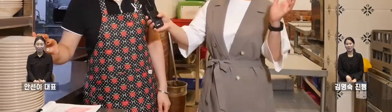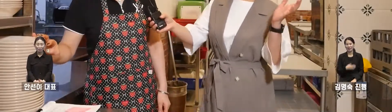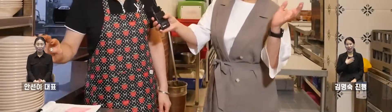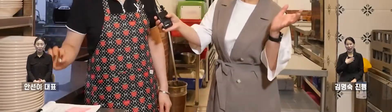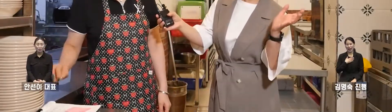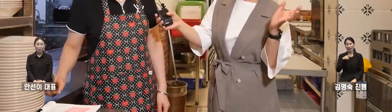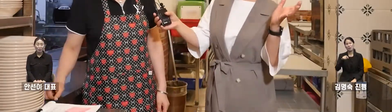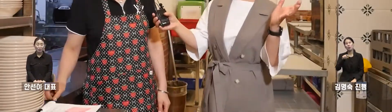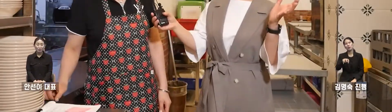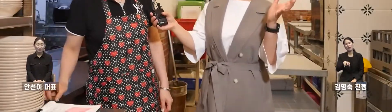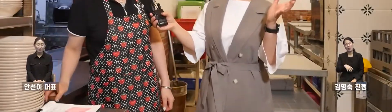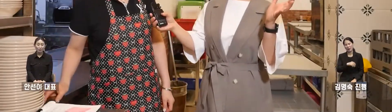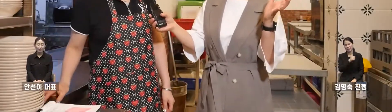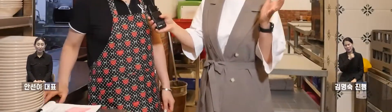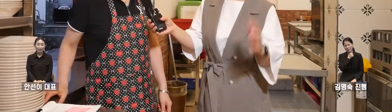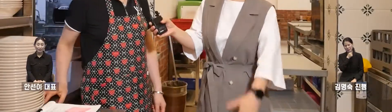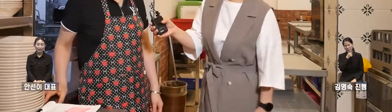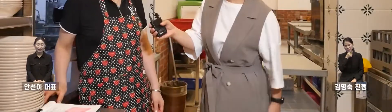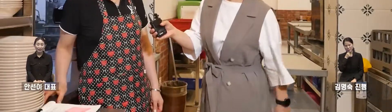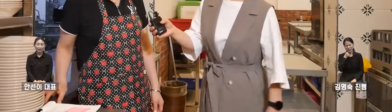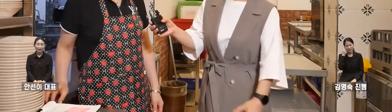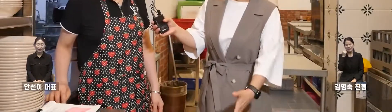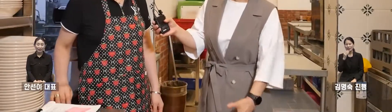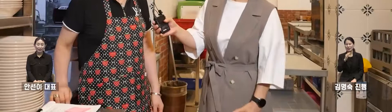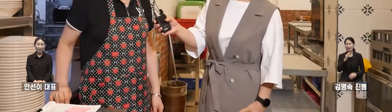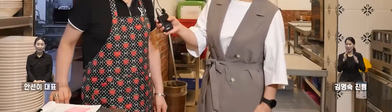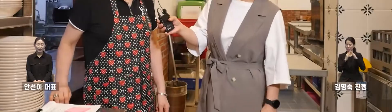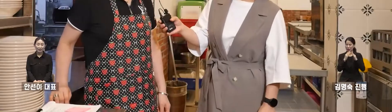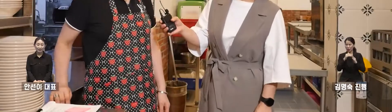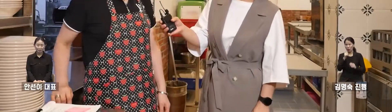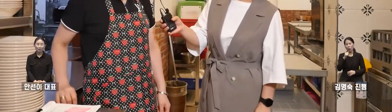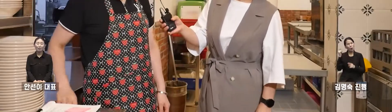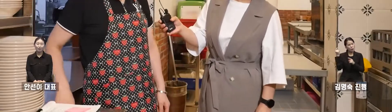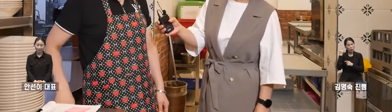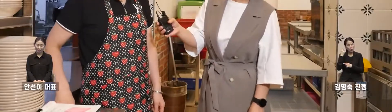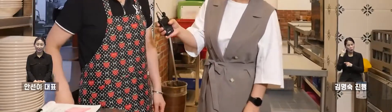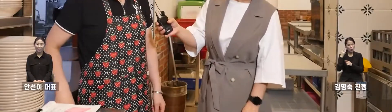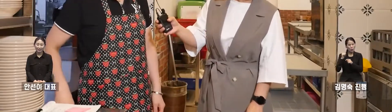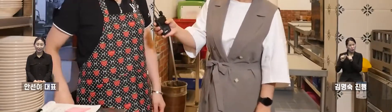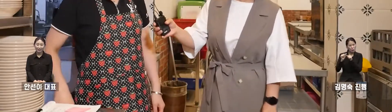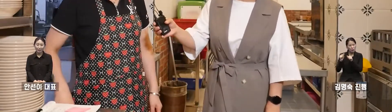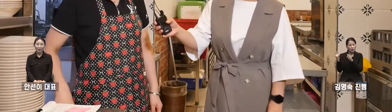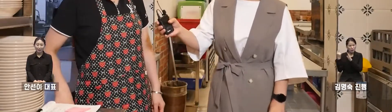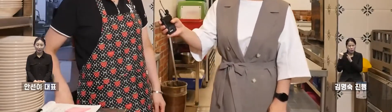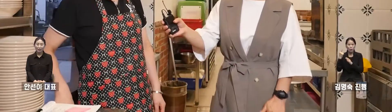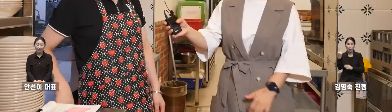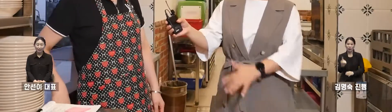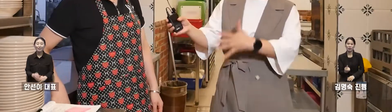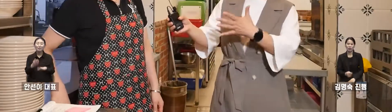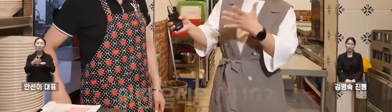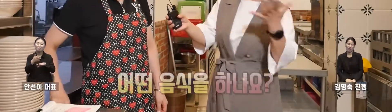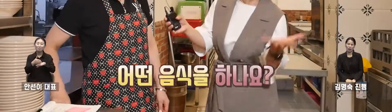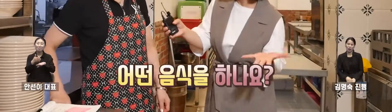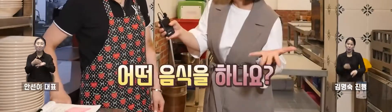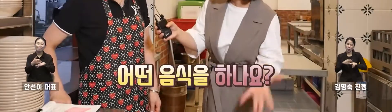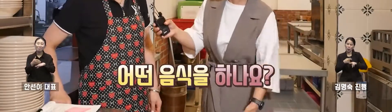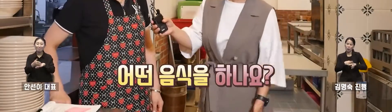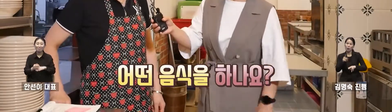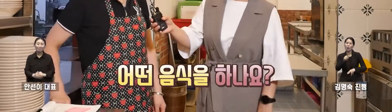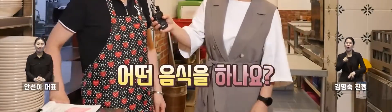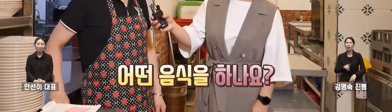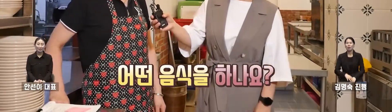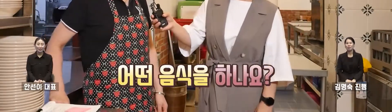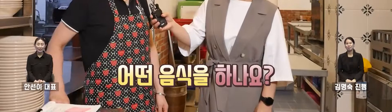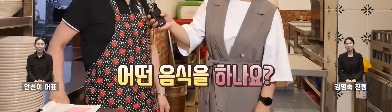제가 이제 여기 네. 맛있는 맛집이라고 제가 예. 또 소문을 듣고 이렇게 왔는데요. 예, 감사합니다. 어떤 음식을